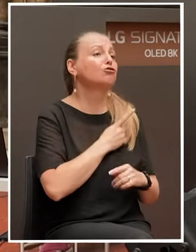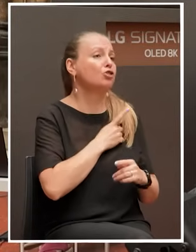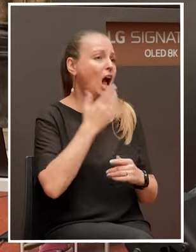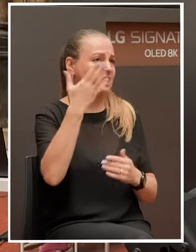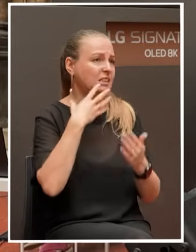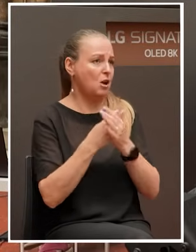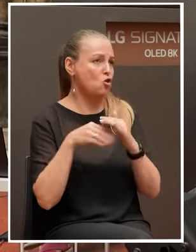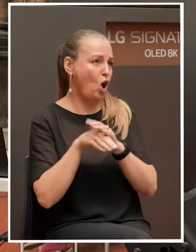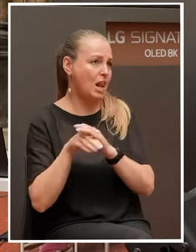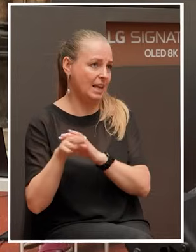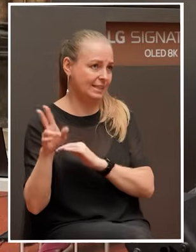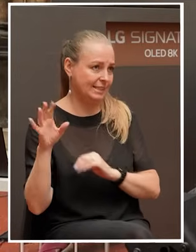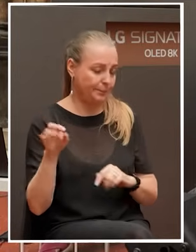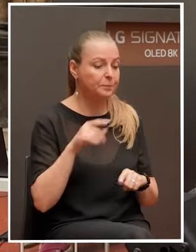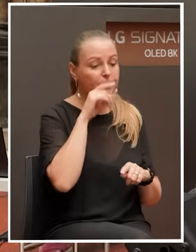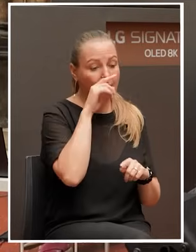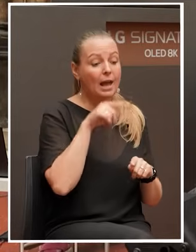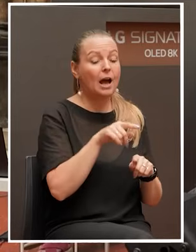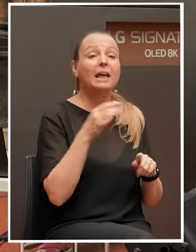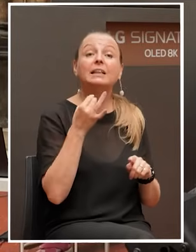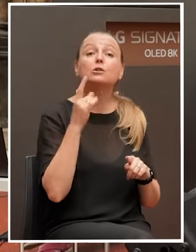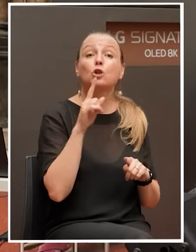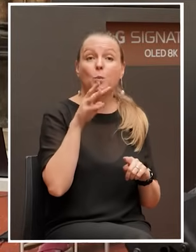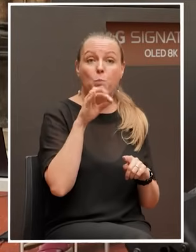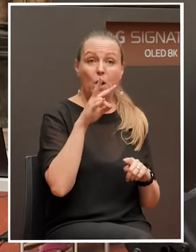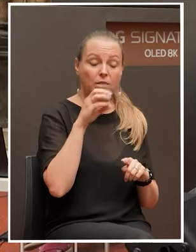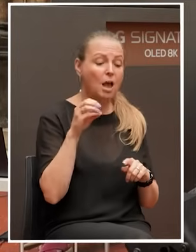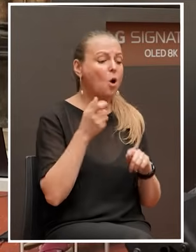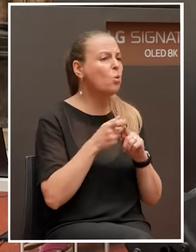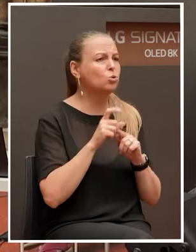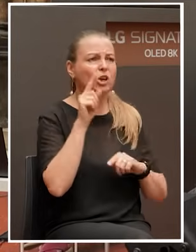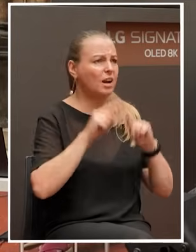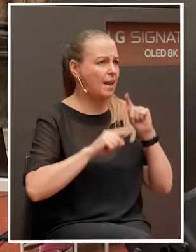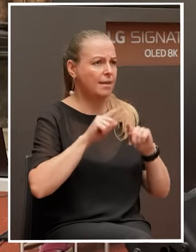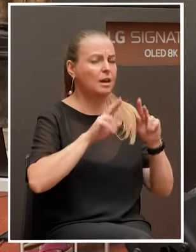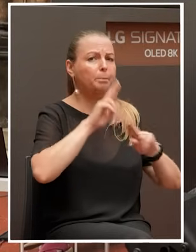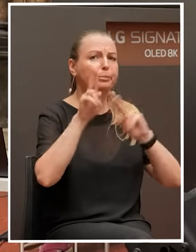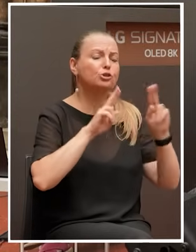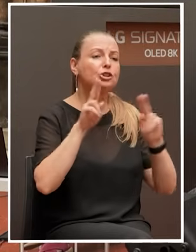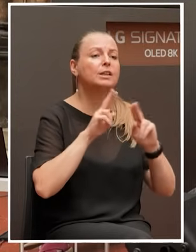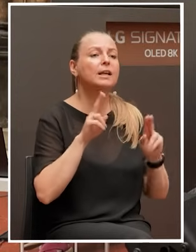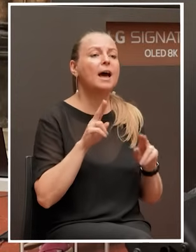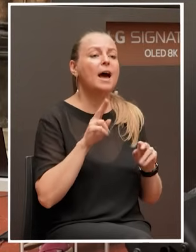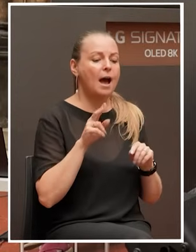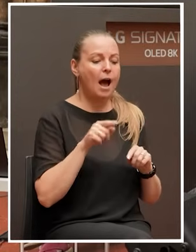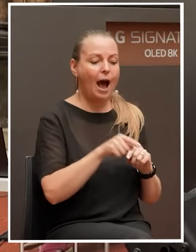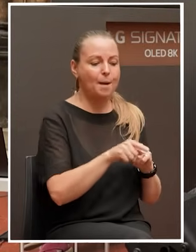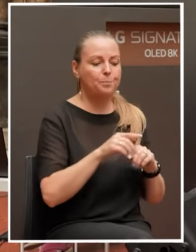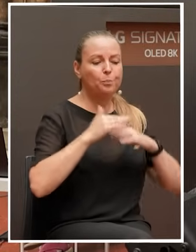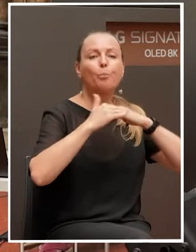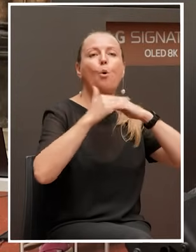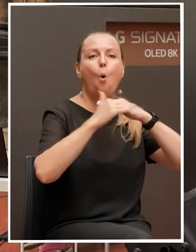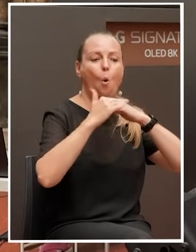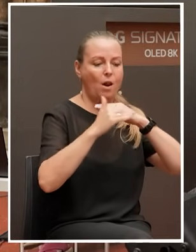написаны непосредственно перед стогами, и что любопытно, Моне очень редко пишет в зашедшее поле,